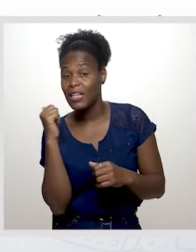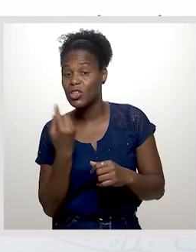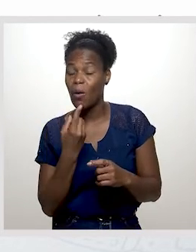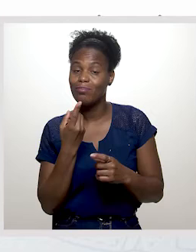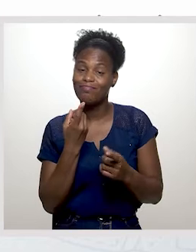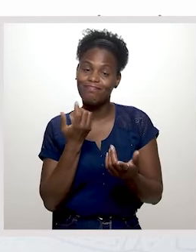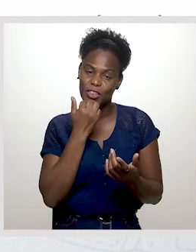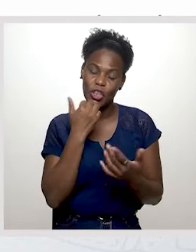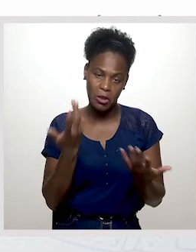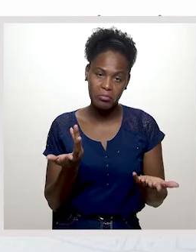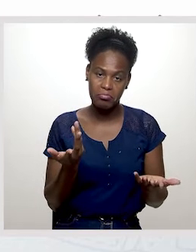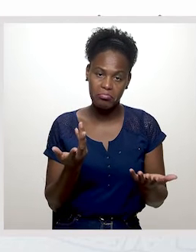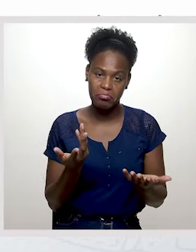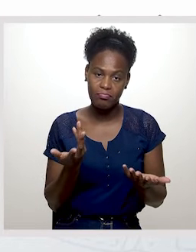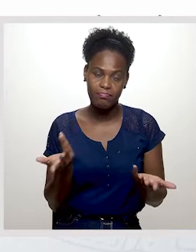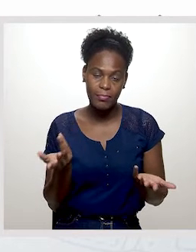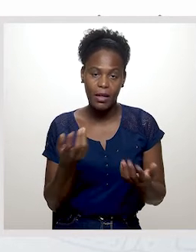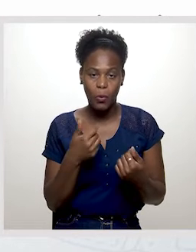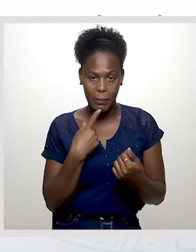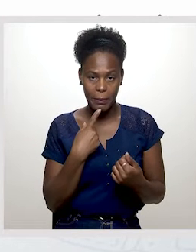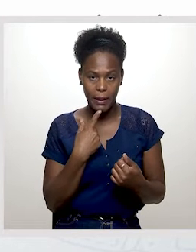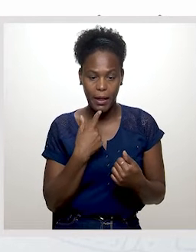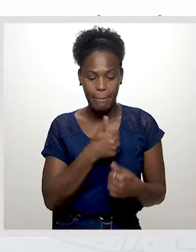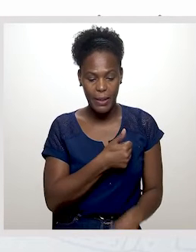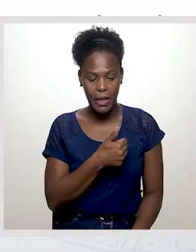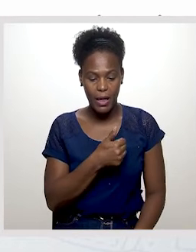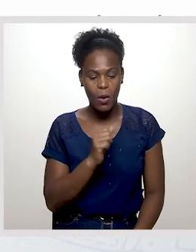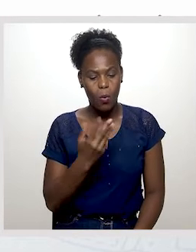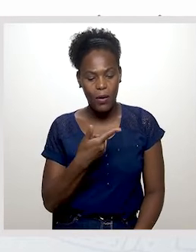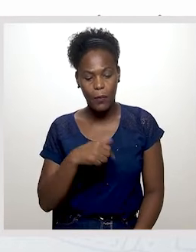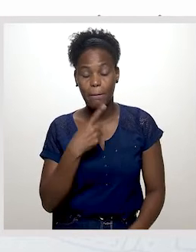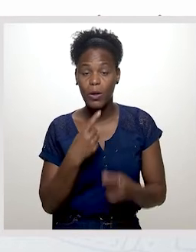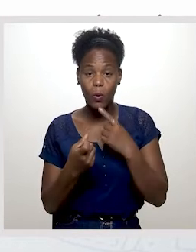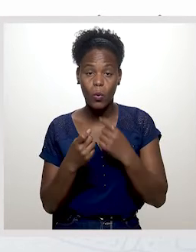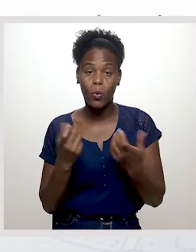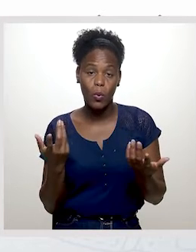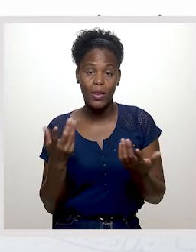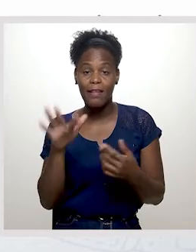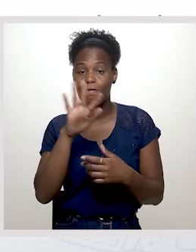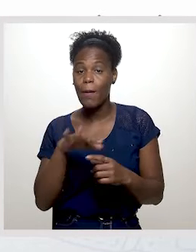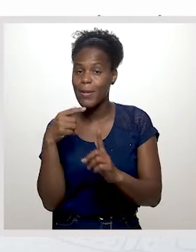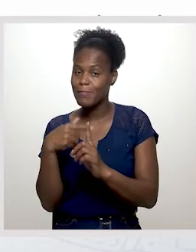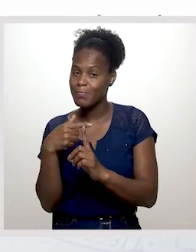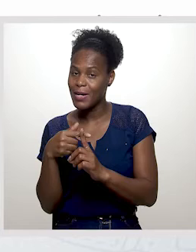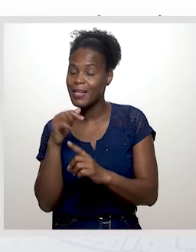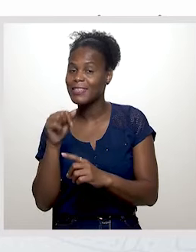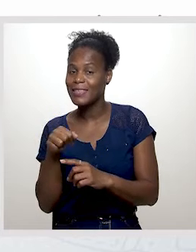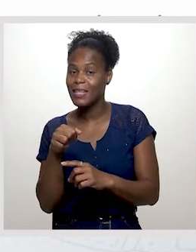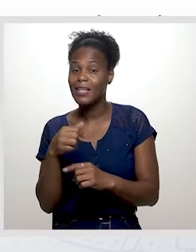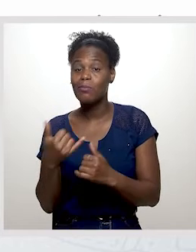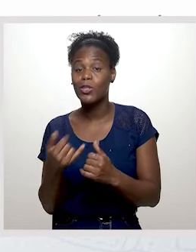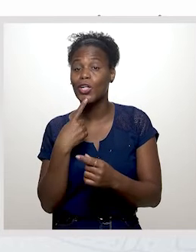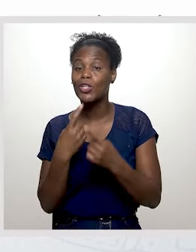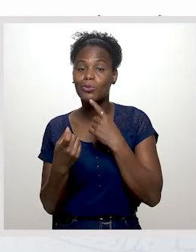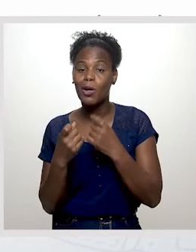Tu as compris? Maintenant, B. Lorsqu'on pose une question à la forme affirmative et que la réponse